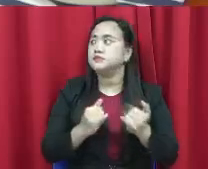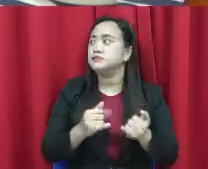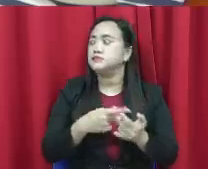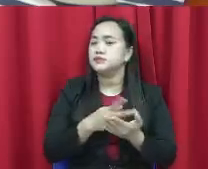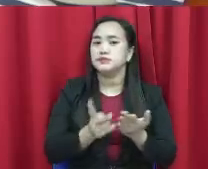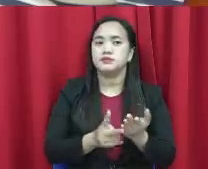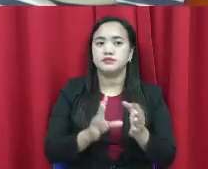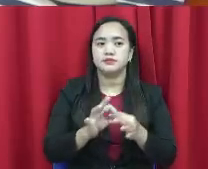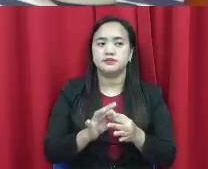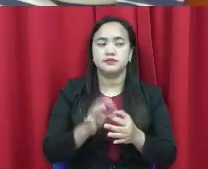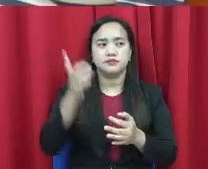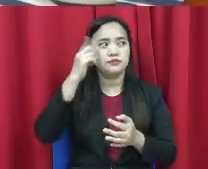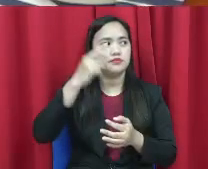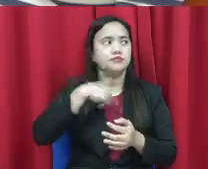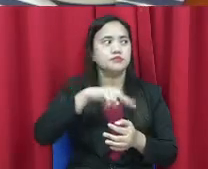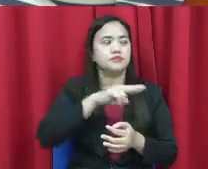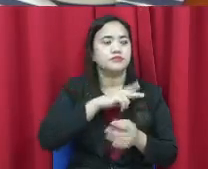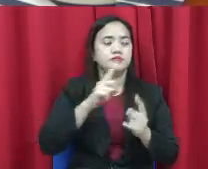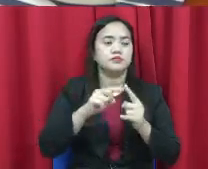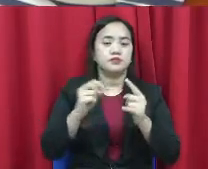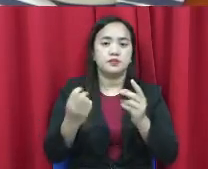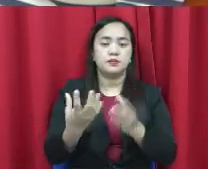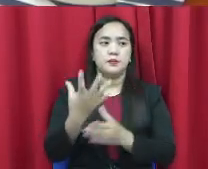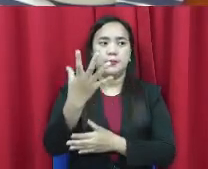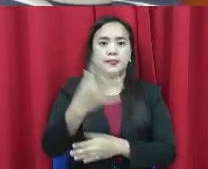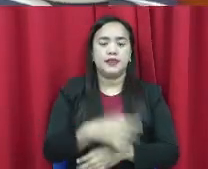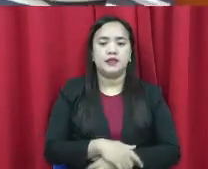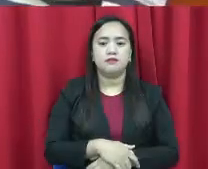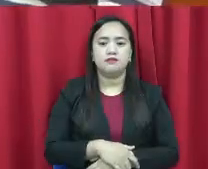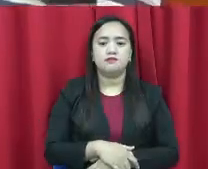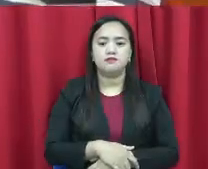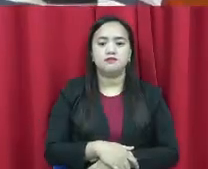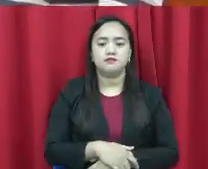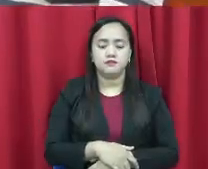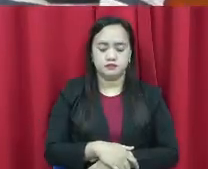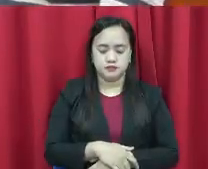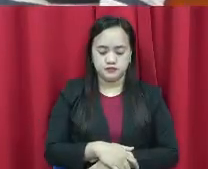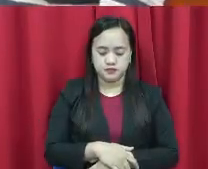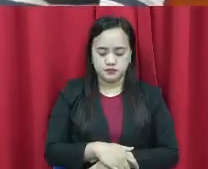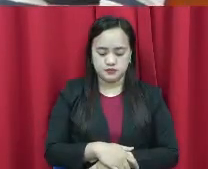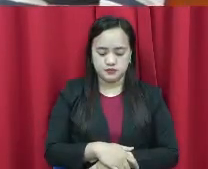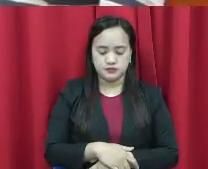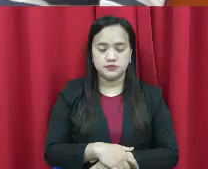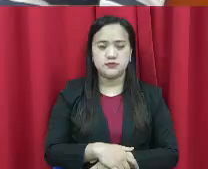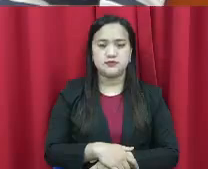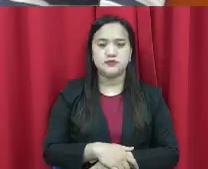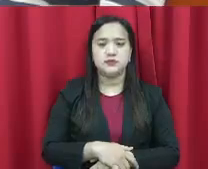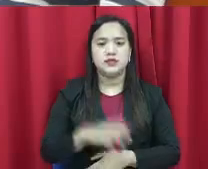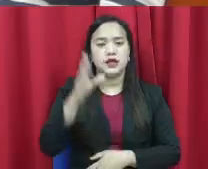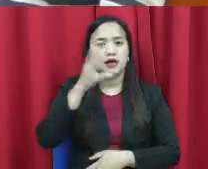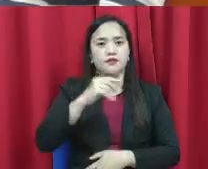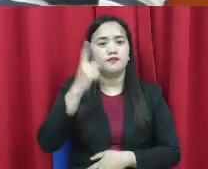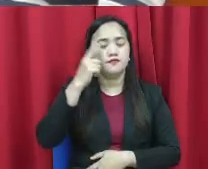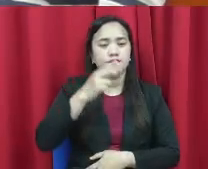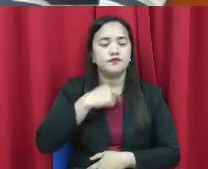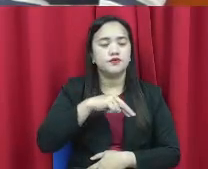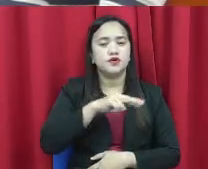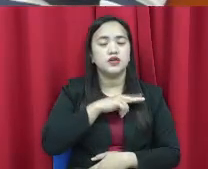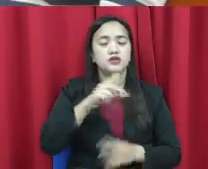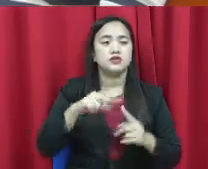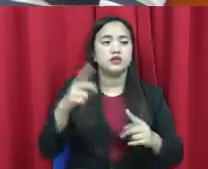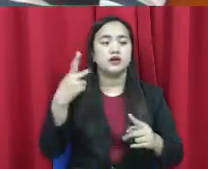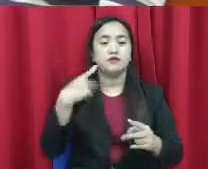natin na pagtibay o pag ah ano natin ah pagkaroon natin ng tamang